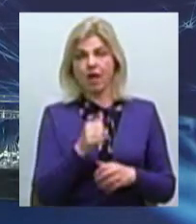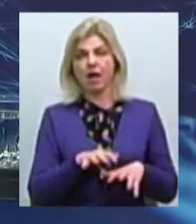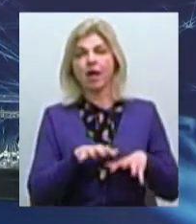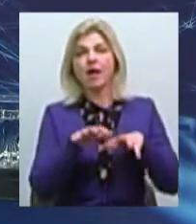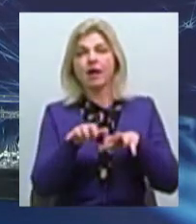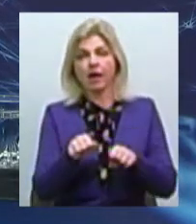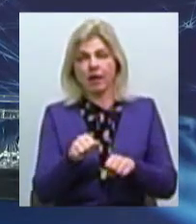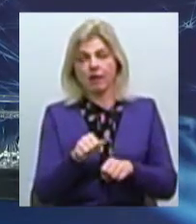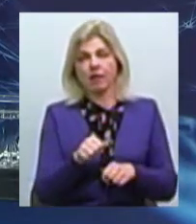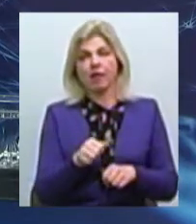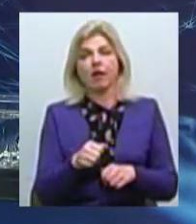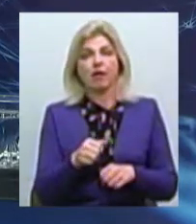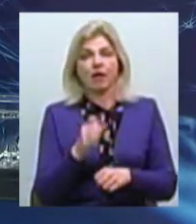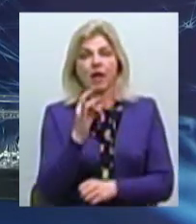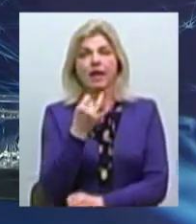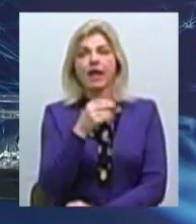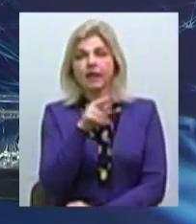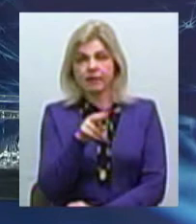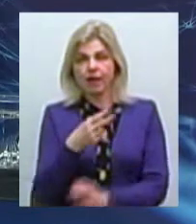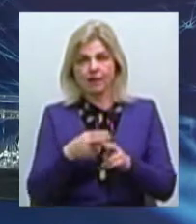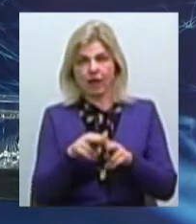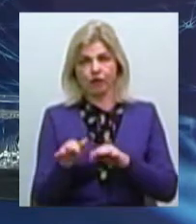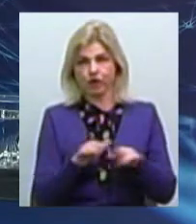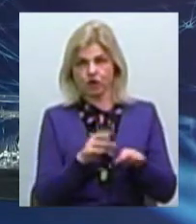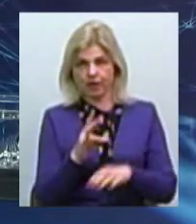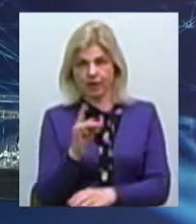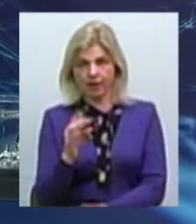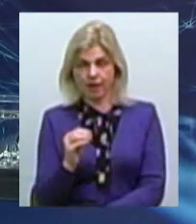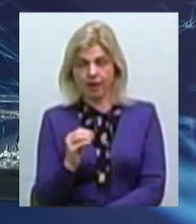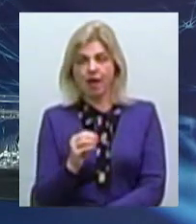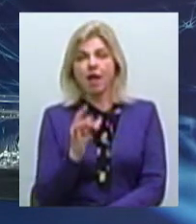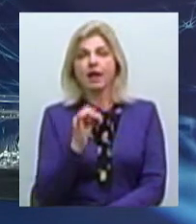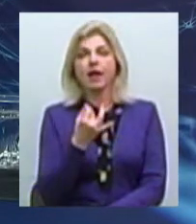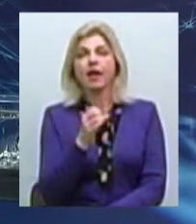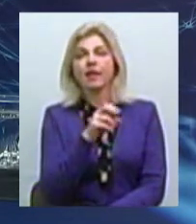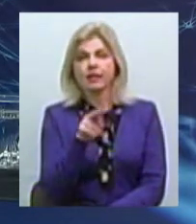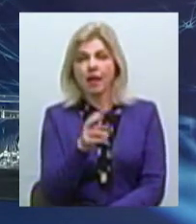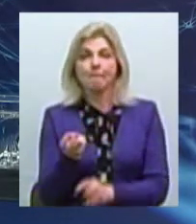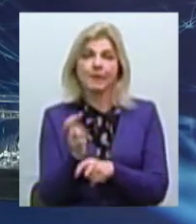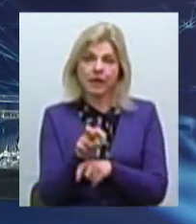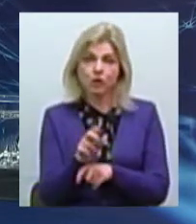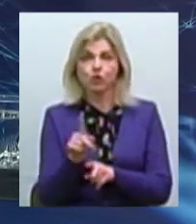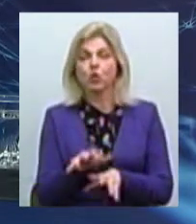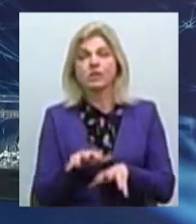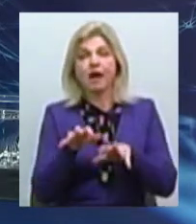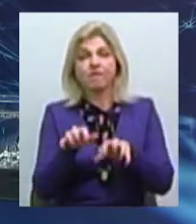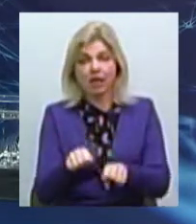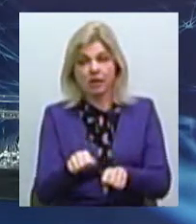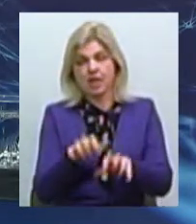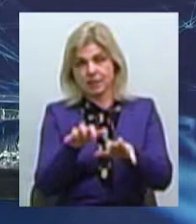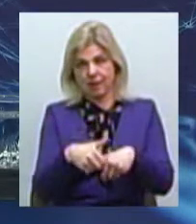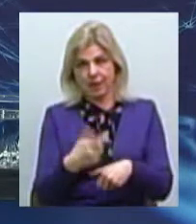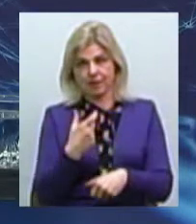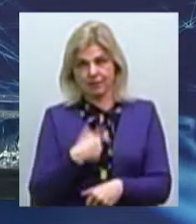отношении к рейд это движение то есть рейд при прийти что-то захватить унести с собой